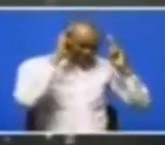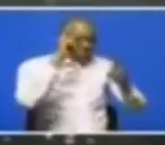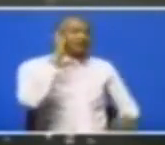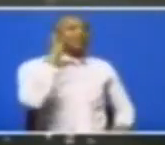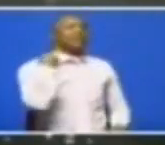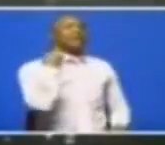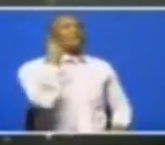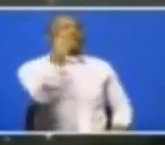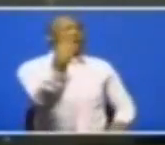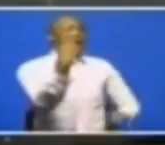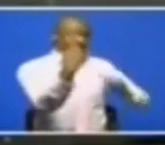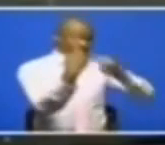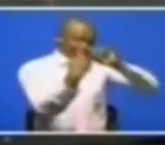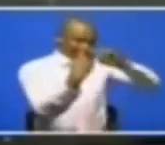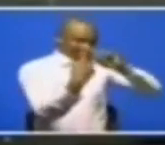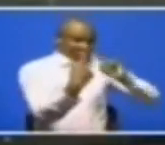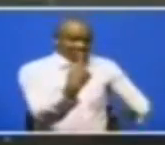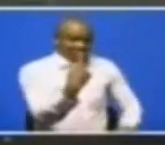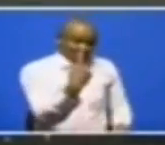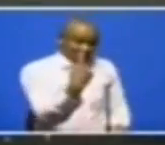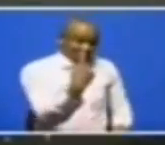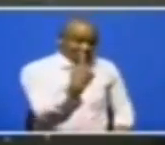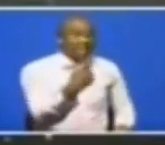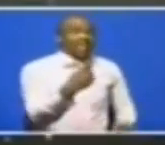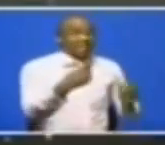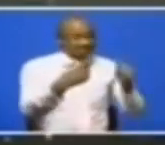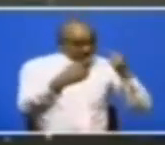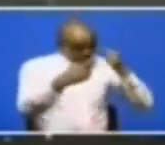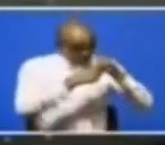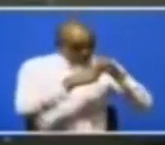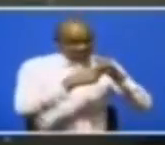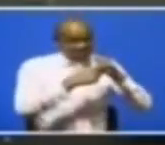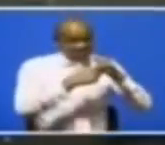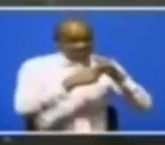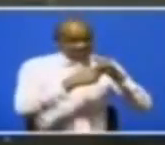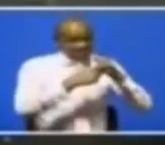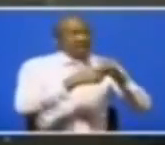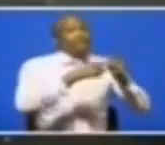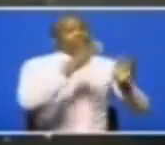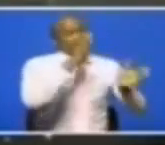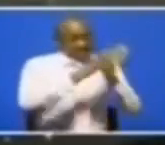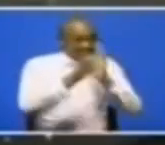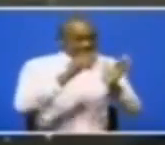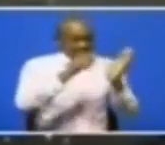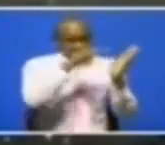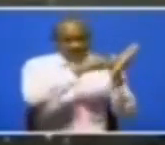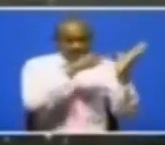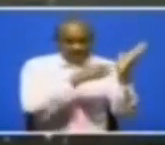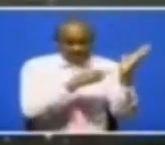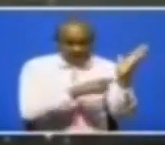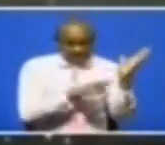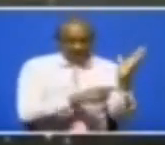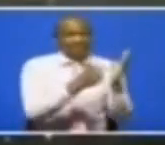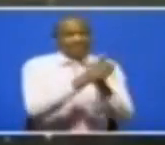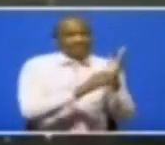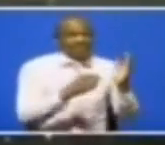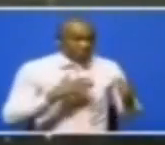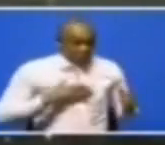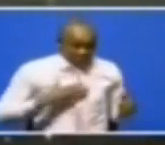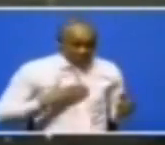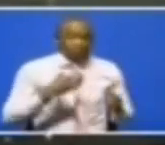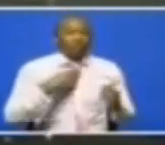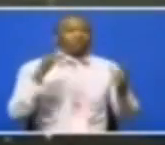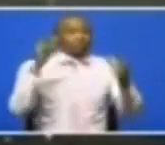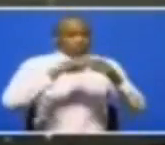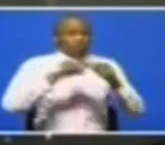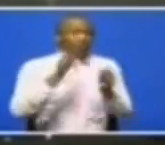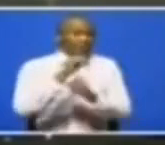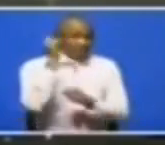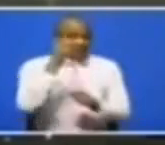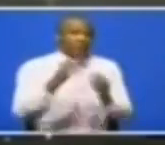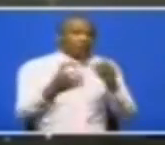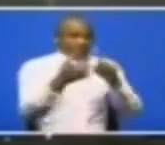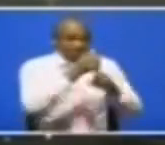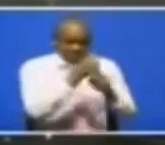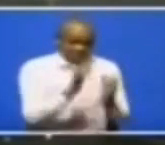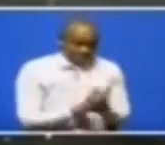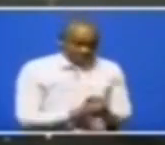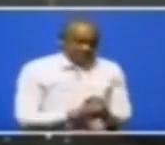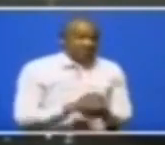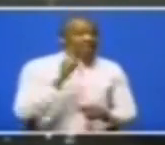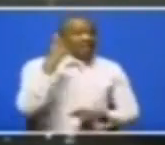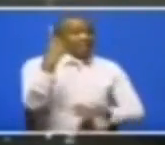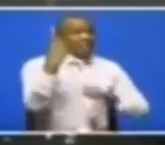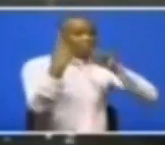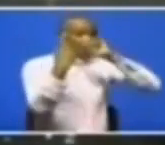la kwanza kabisa katika 6-point plan ambayo tunataka tuungane na Wakenya na kuitimiza